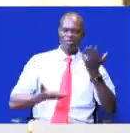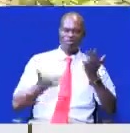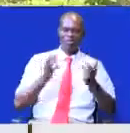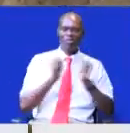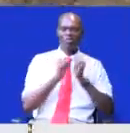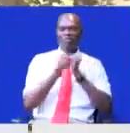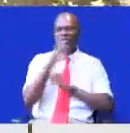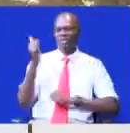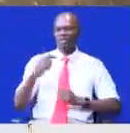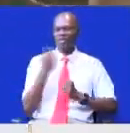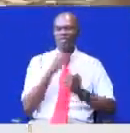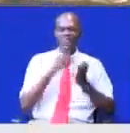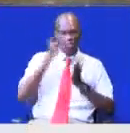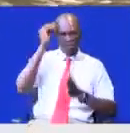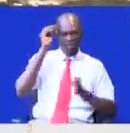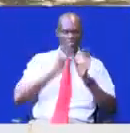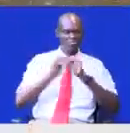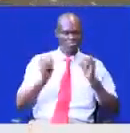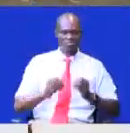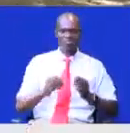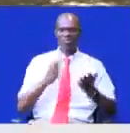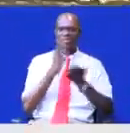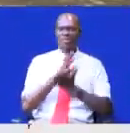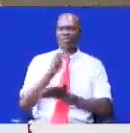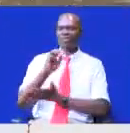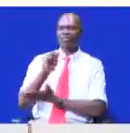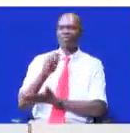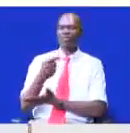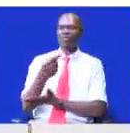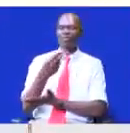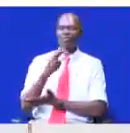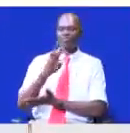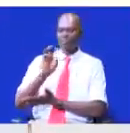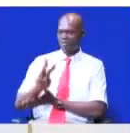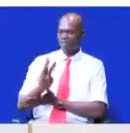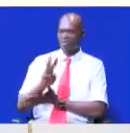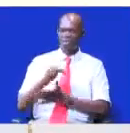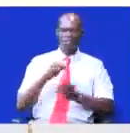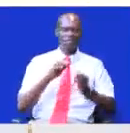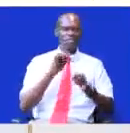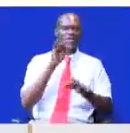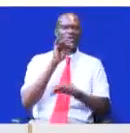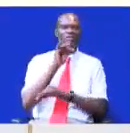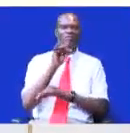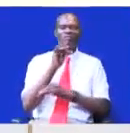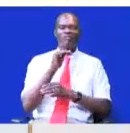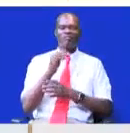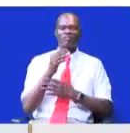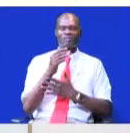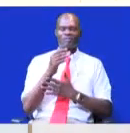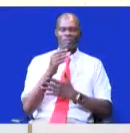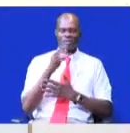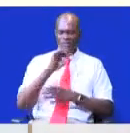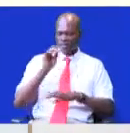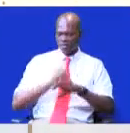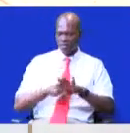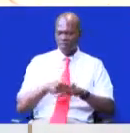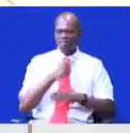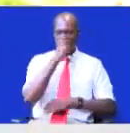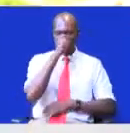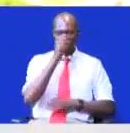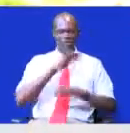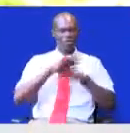skul. Kabende japuonj Matthew Otieno Nyang'ao kao thuolo ni mar kwayo maber ne jopuonj duto e pacho kaendi